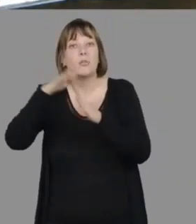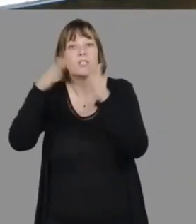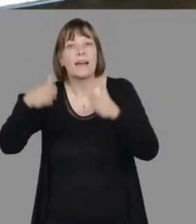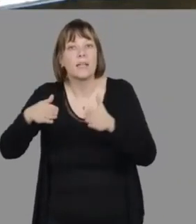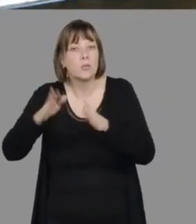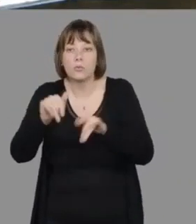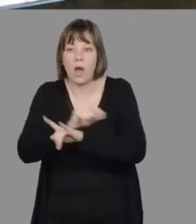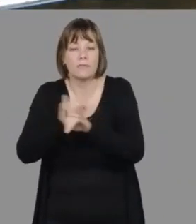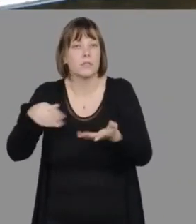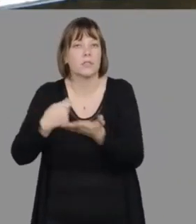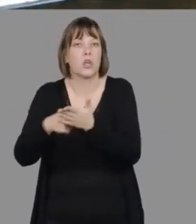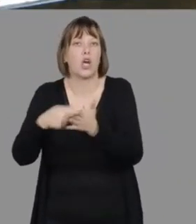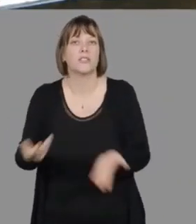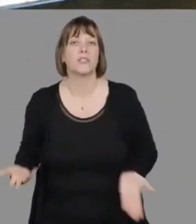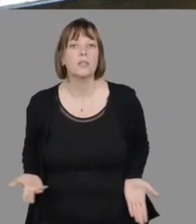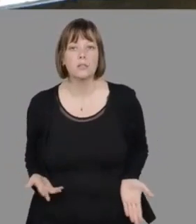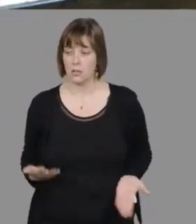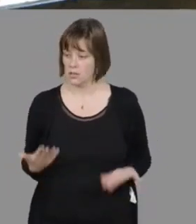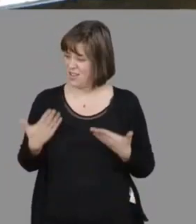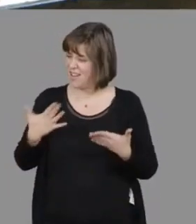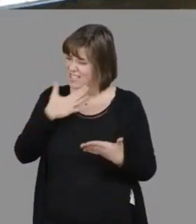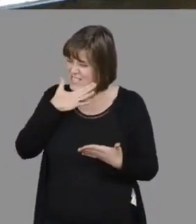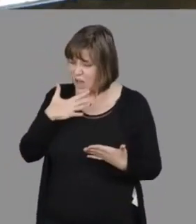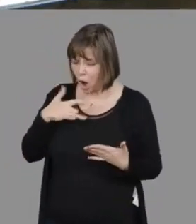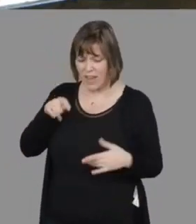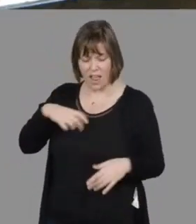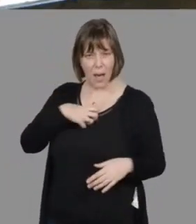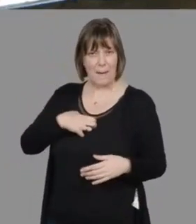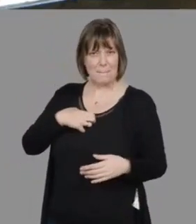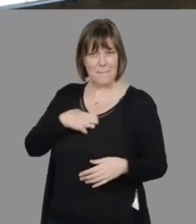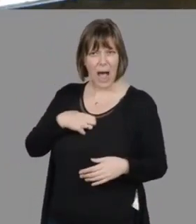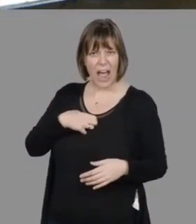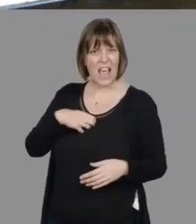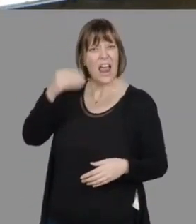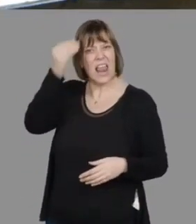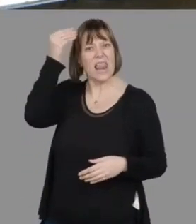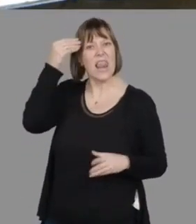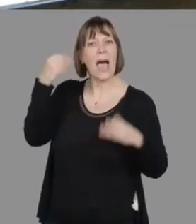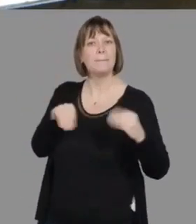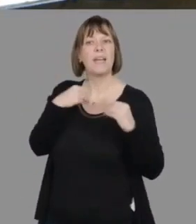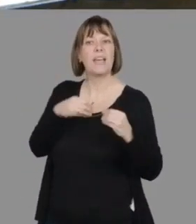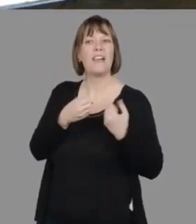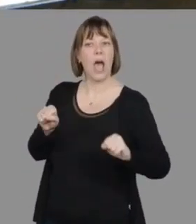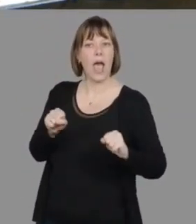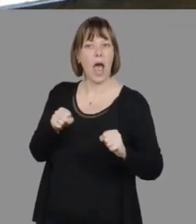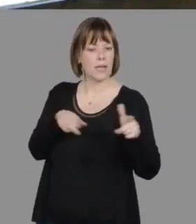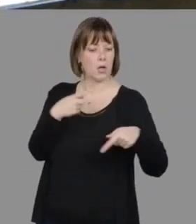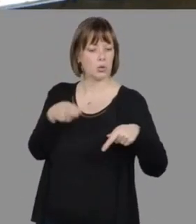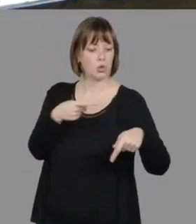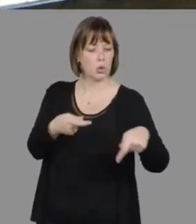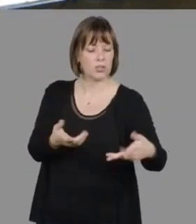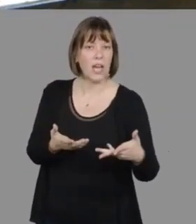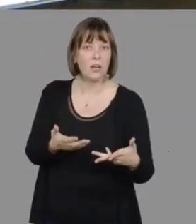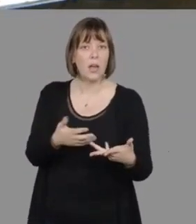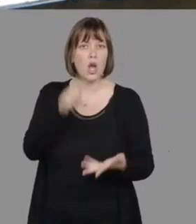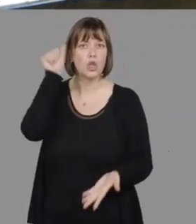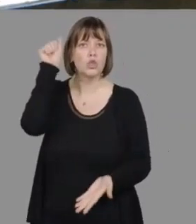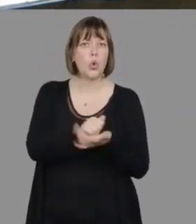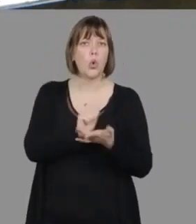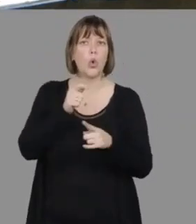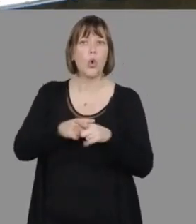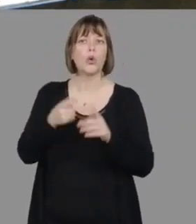kosten. An so vielen Stellen wird in Bayern die Lernmittelfreiheit ausgehöhlt. Druck- und